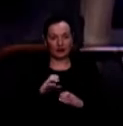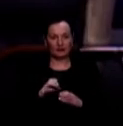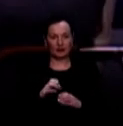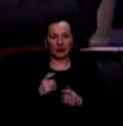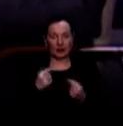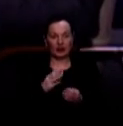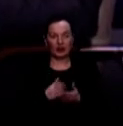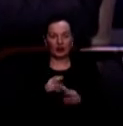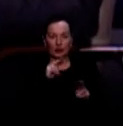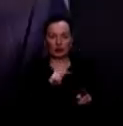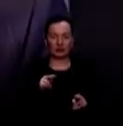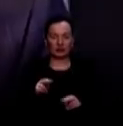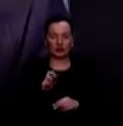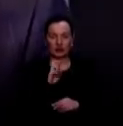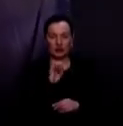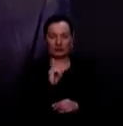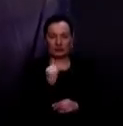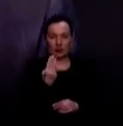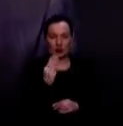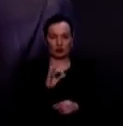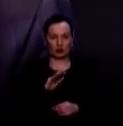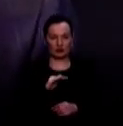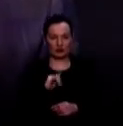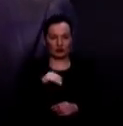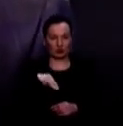біошіфіту. В нас є